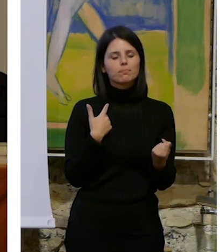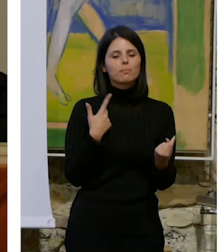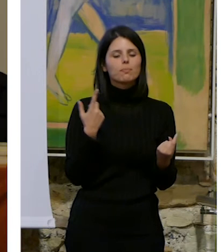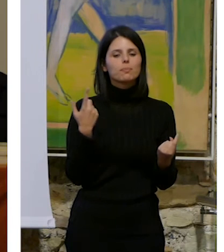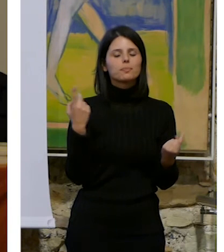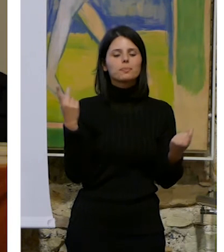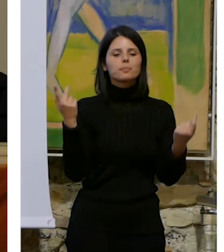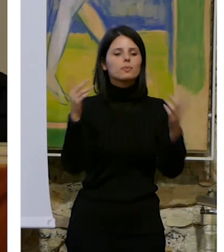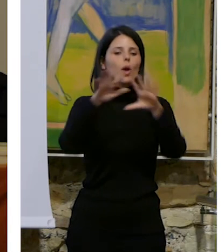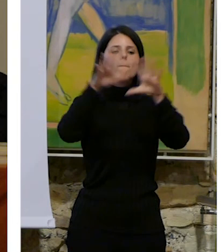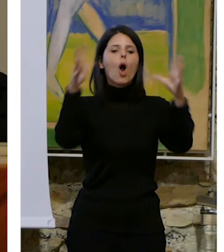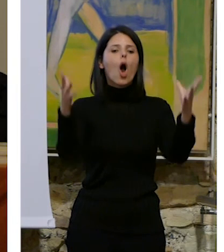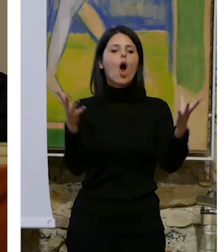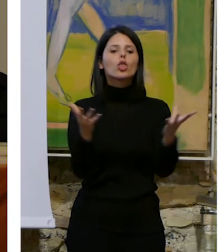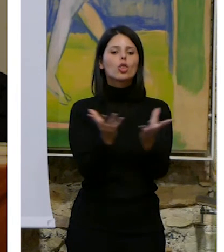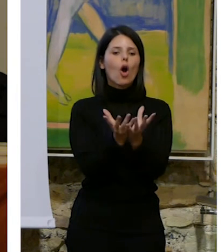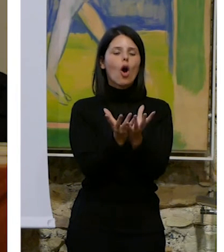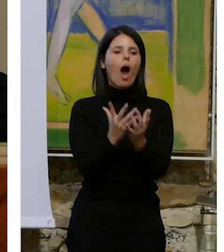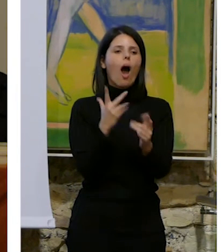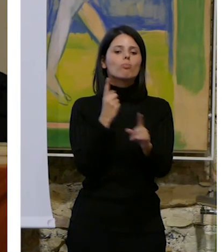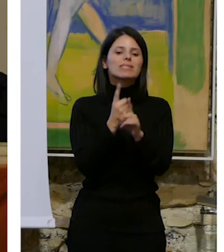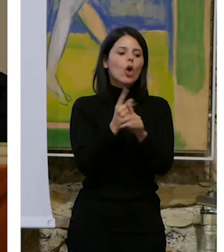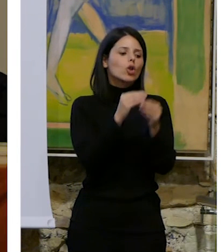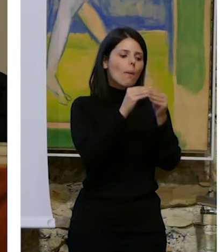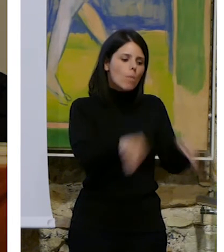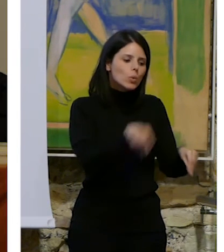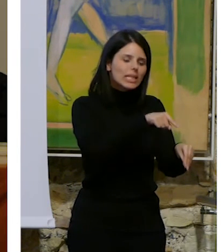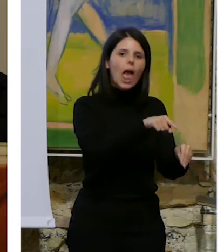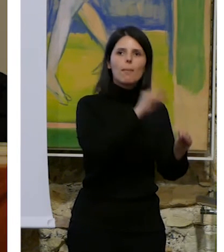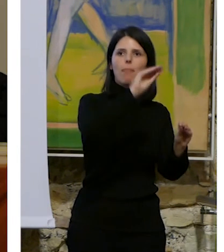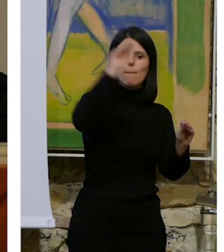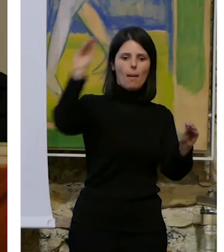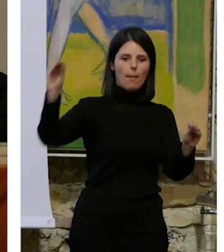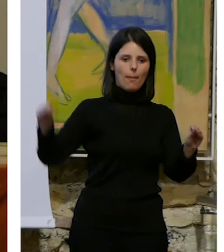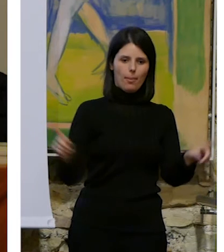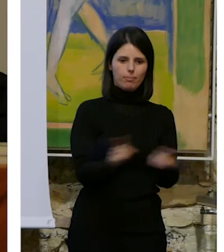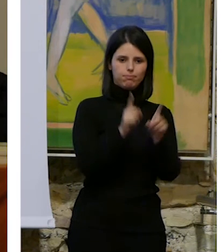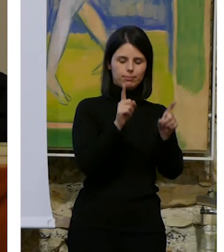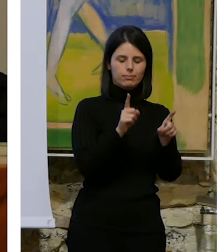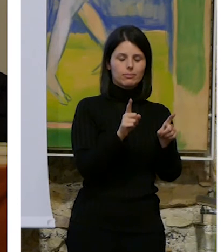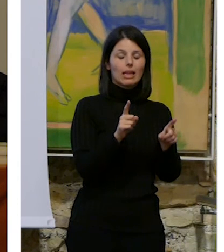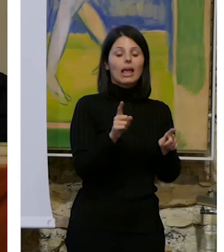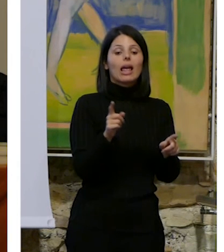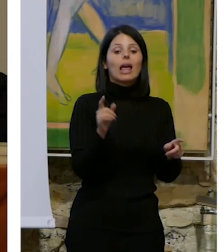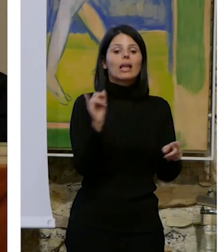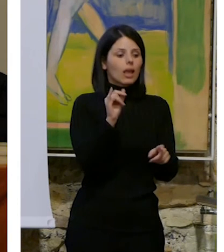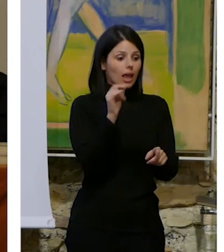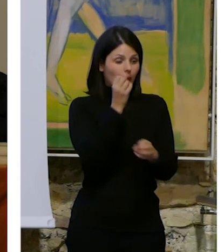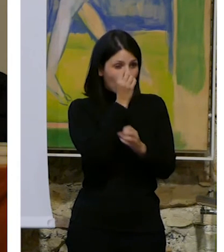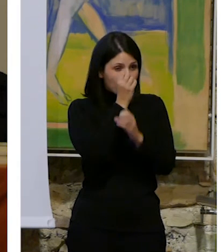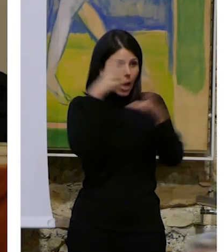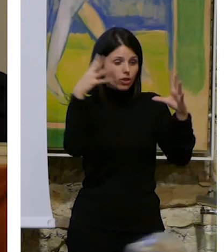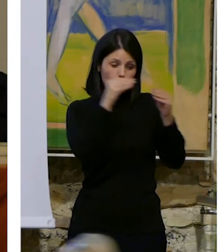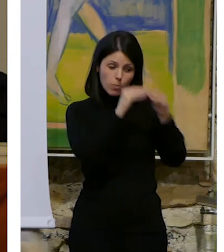il mondo ha bisogno di musei come questo. E quindi chi meglio di chi ha immaginato